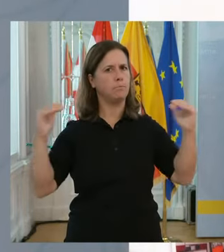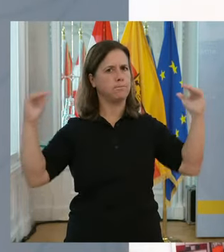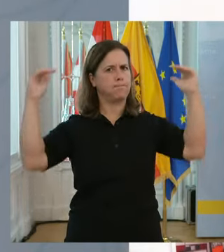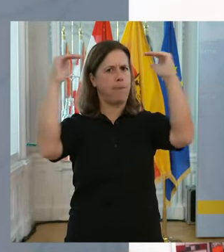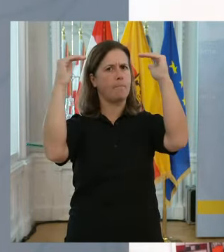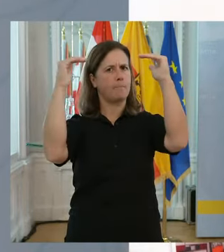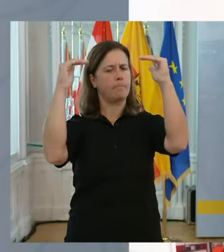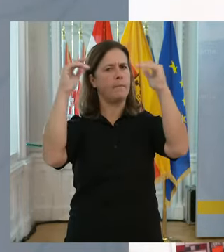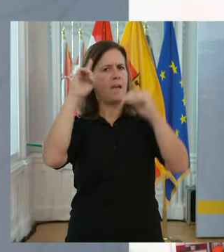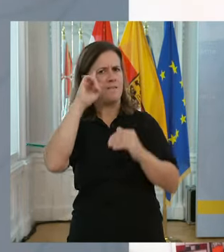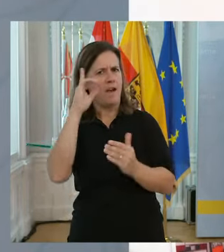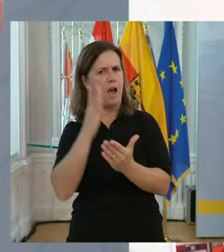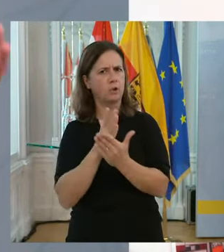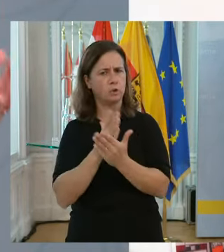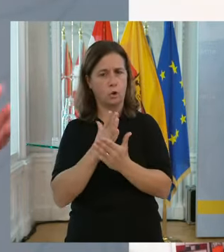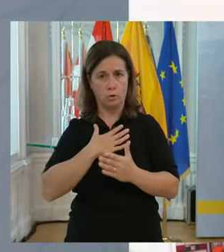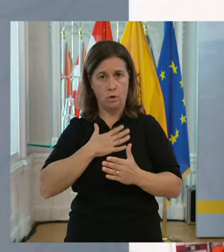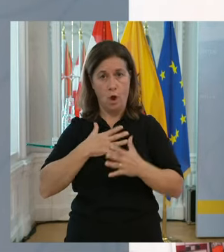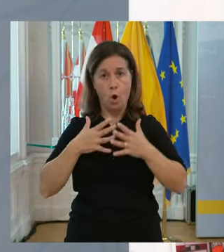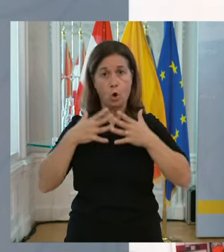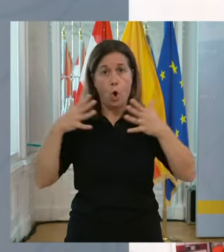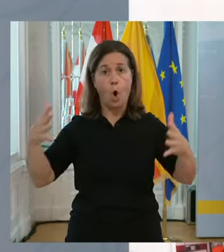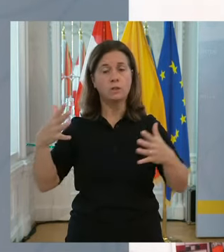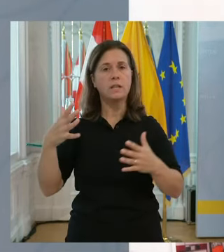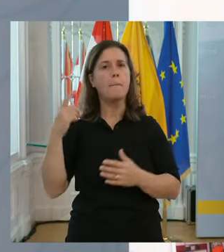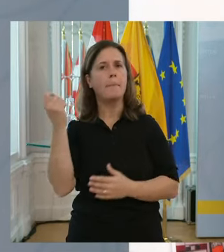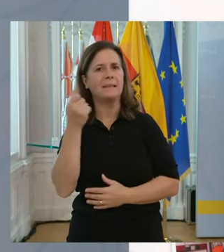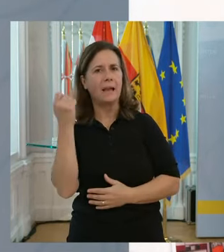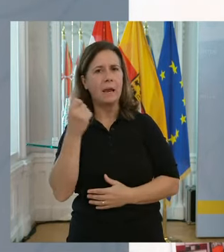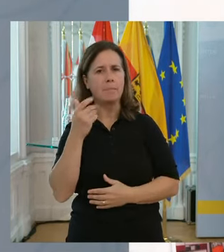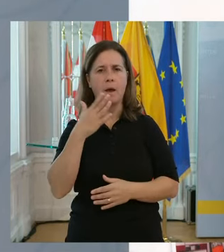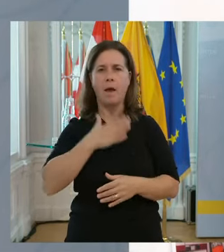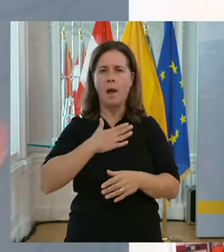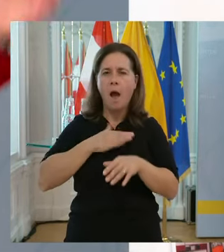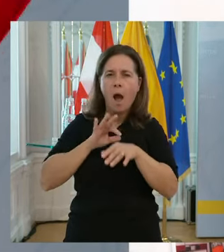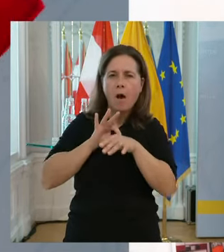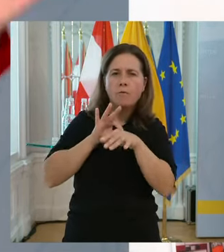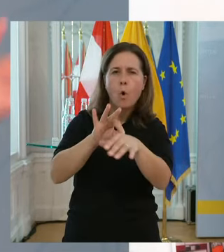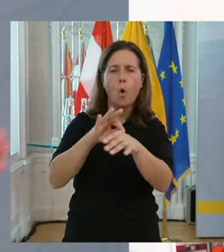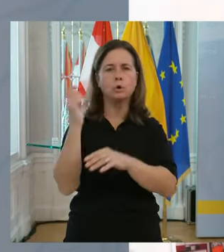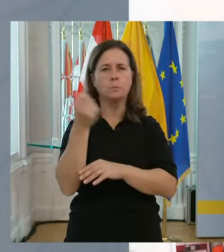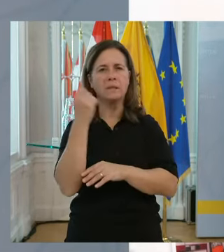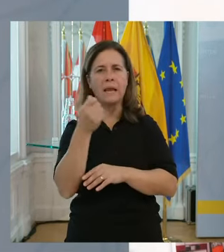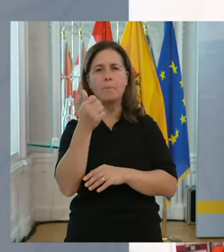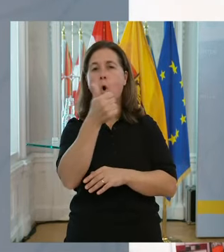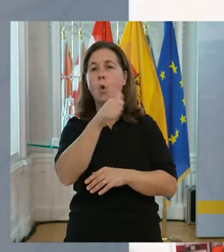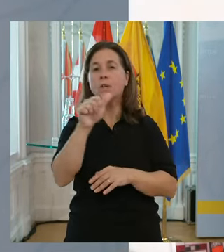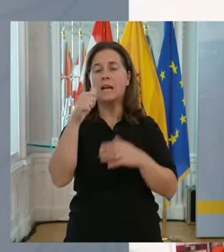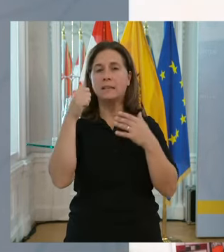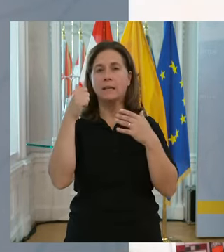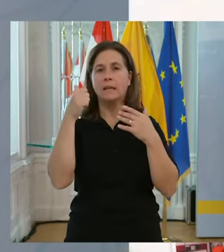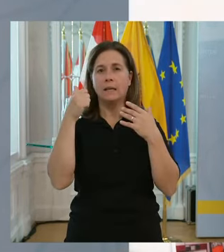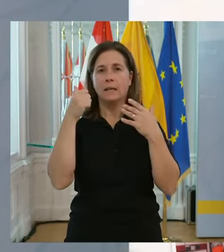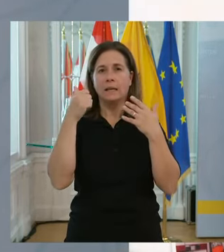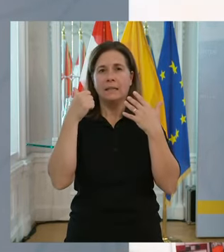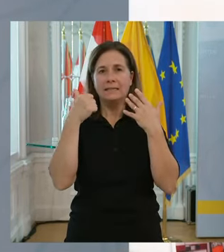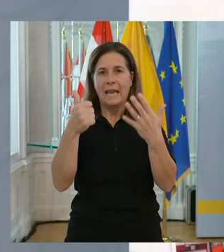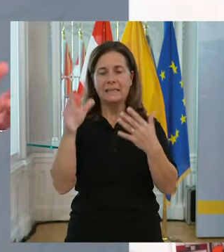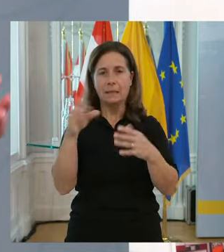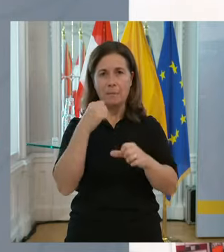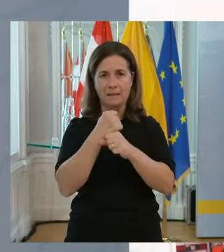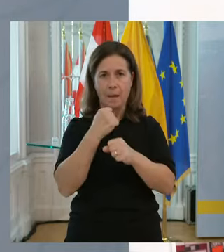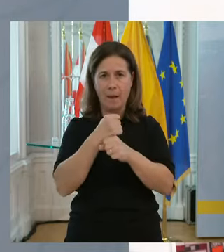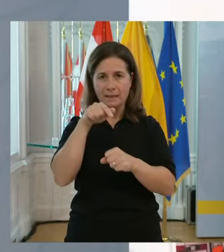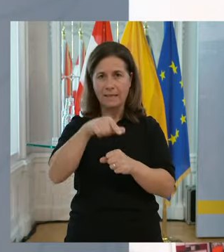wir, unser großer Betrieb, unser Leitbetrieb in Kärnten hat 160 Mitarbeiter, die in